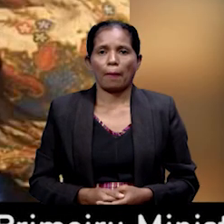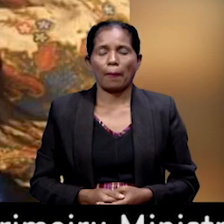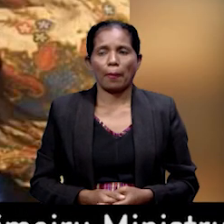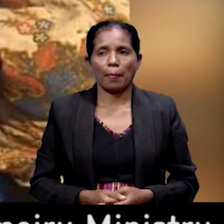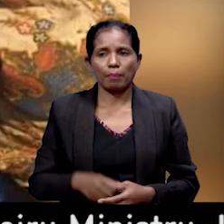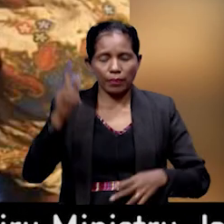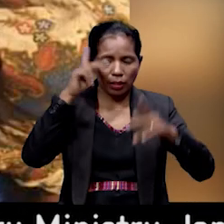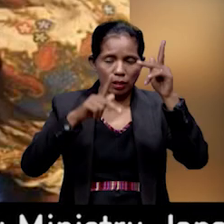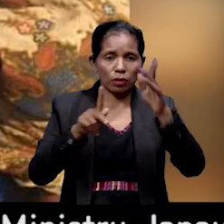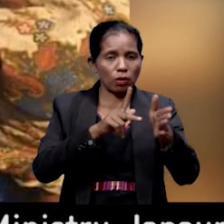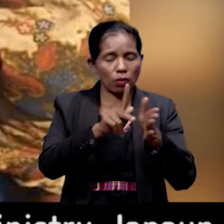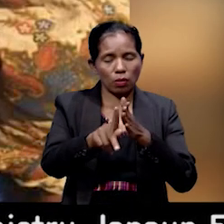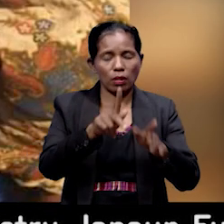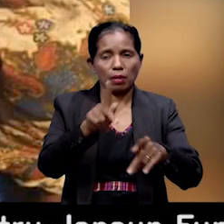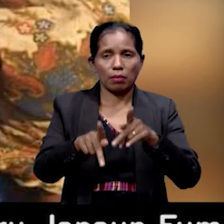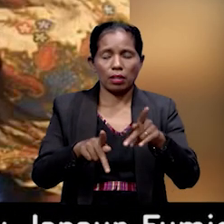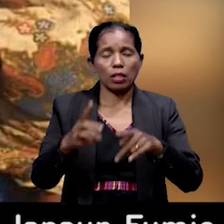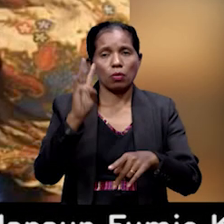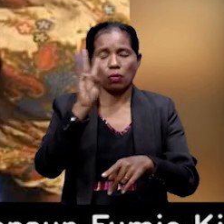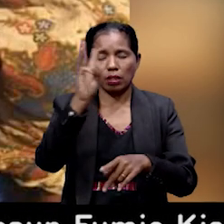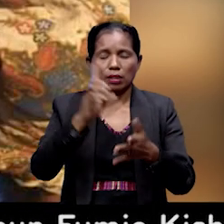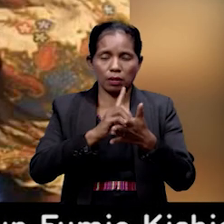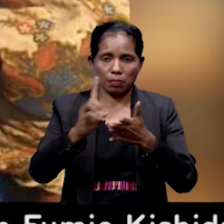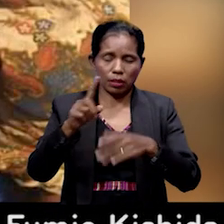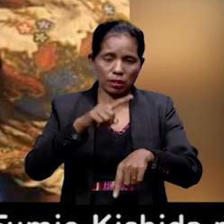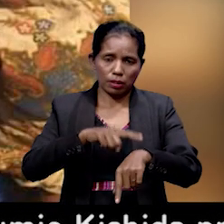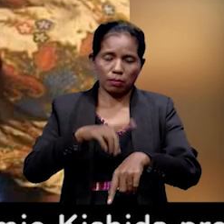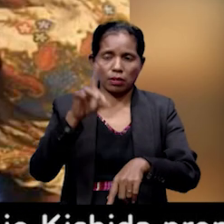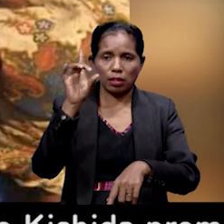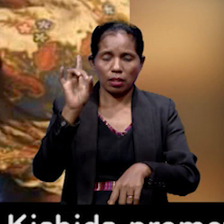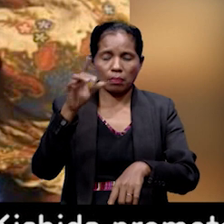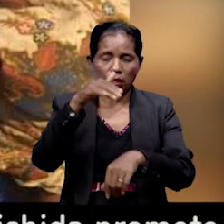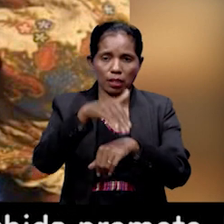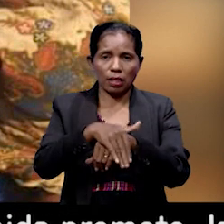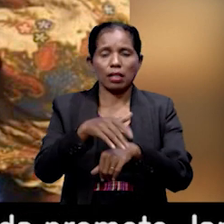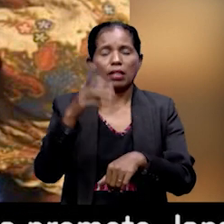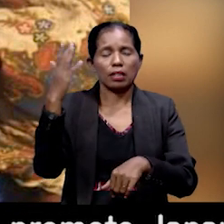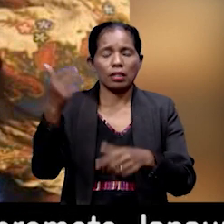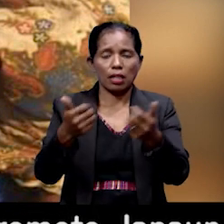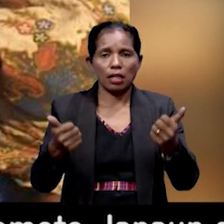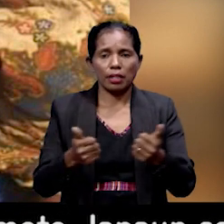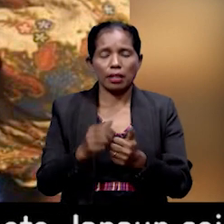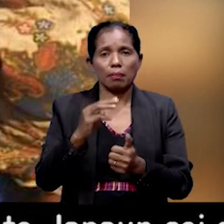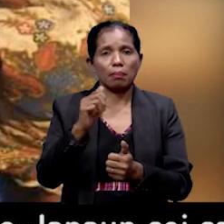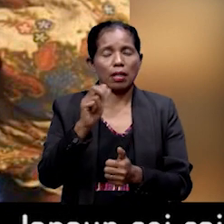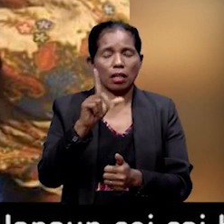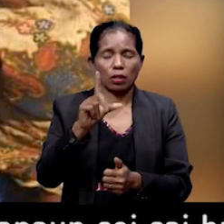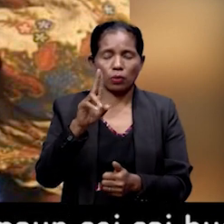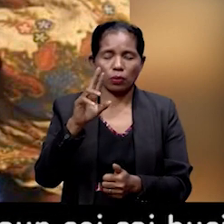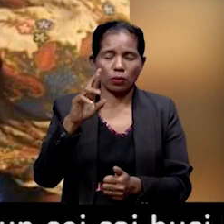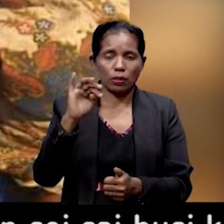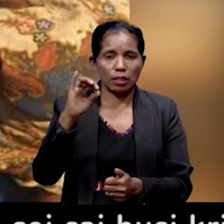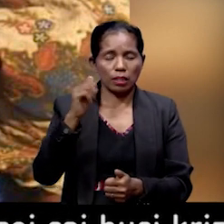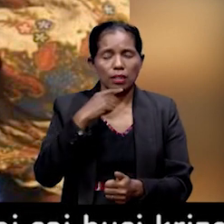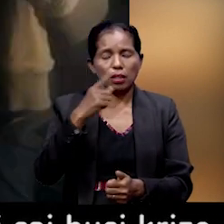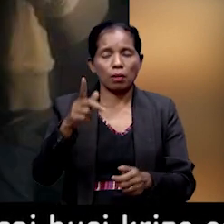Kaju misidu ne akontese kuarta semana ne mais ou menos tuku walukalan iha area Oholau aldea Maluria suku Liurai posto